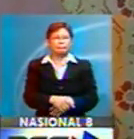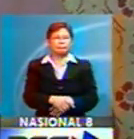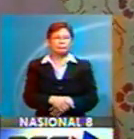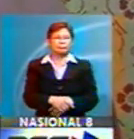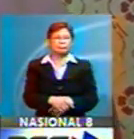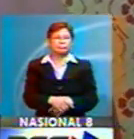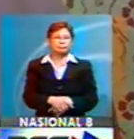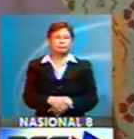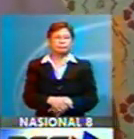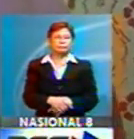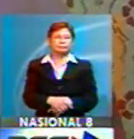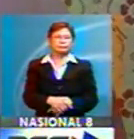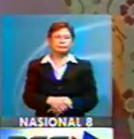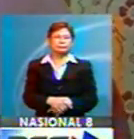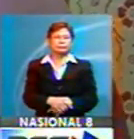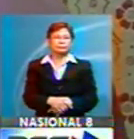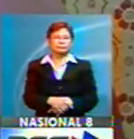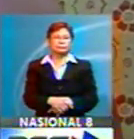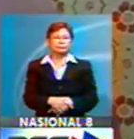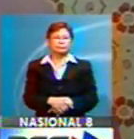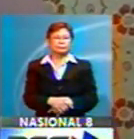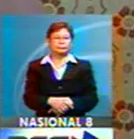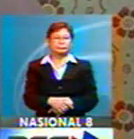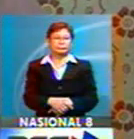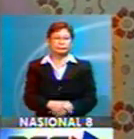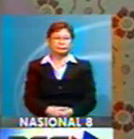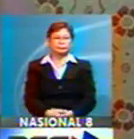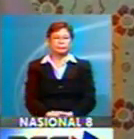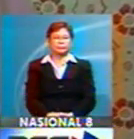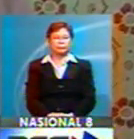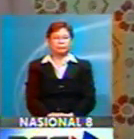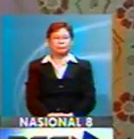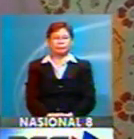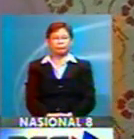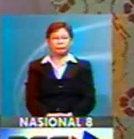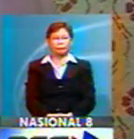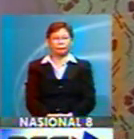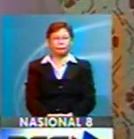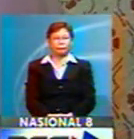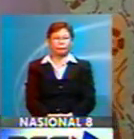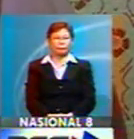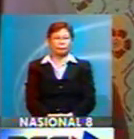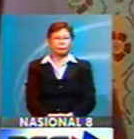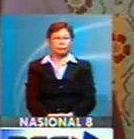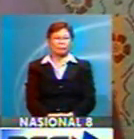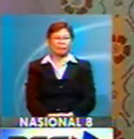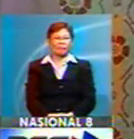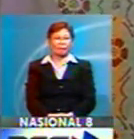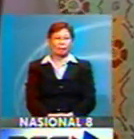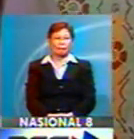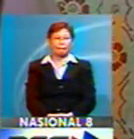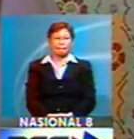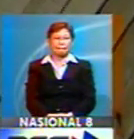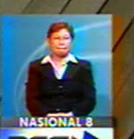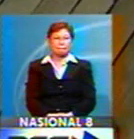Lalu ke? Dia buat A and dia bernalas sikit lah ni. Sejak Umi tak